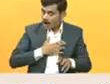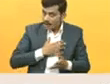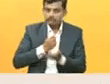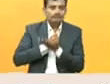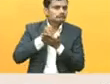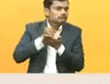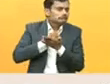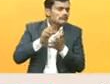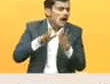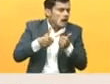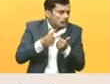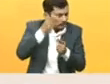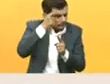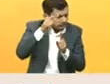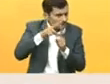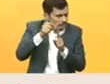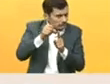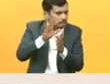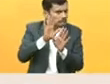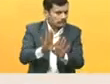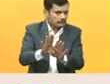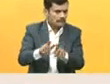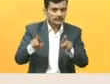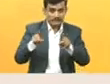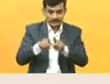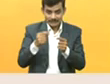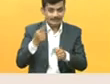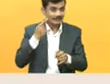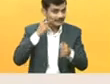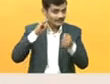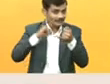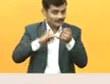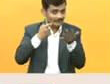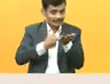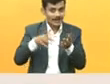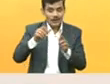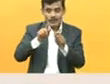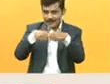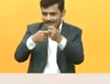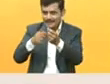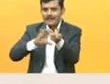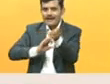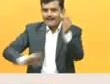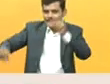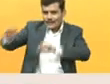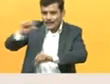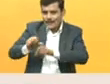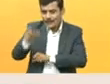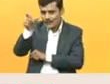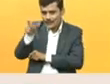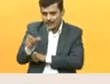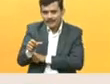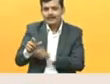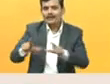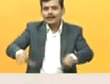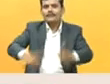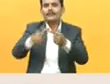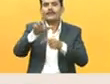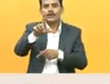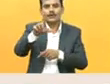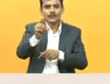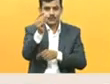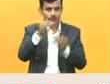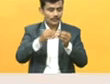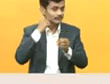भी कर रहे हैं। इसके लिए इसरो के वैज्ञानिकों ने लोबिया के बीज को चुना।